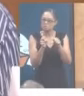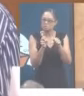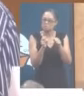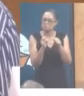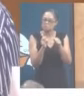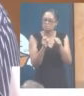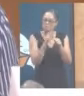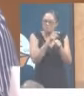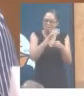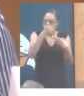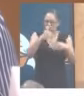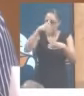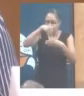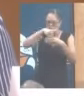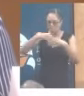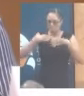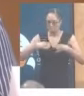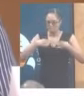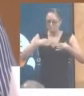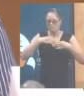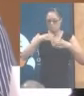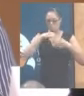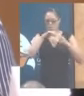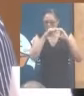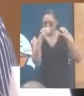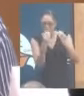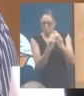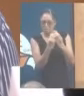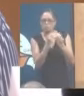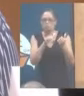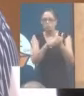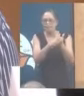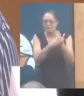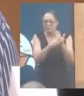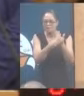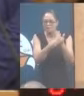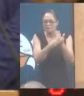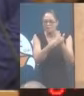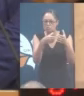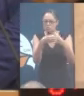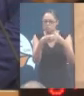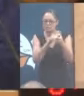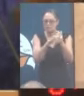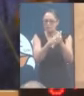qui sont membres de la collectivité de tutelle.